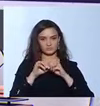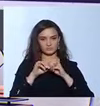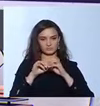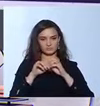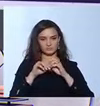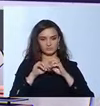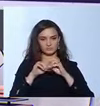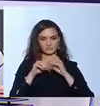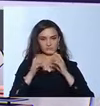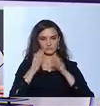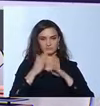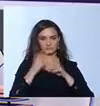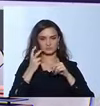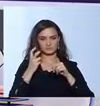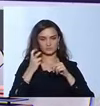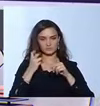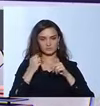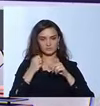ასე ვთქვა, და თუ არის ახლა